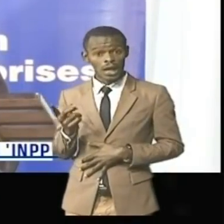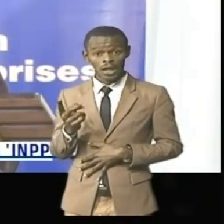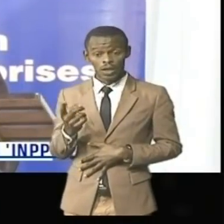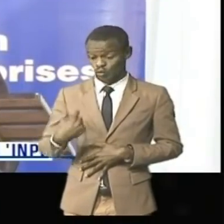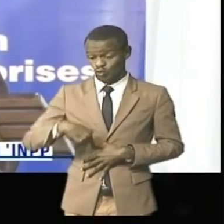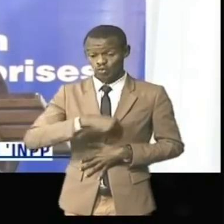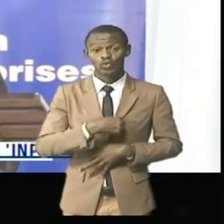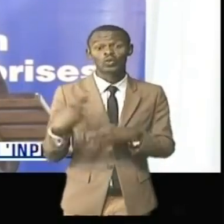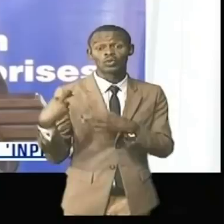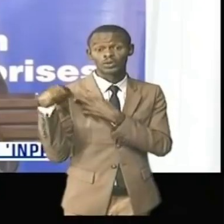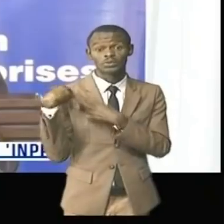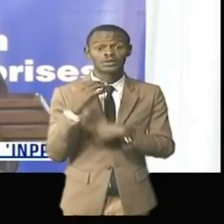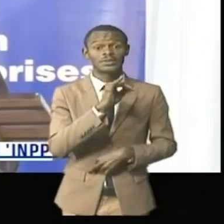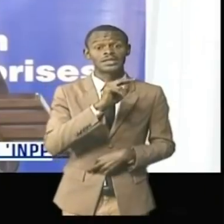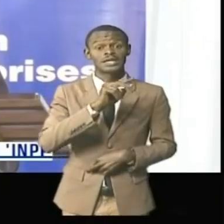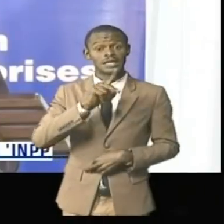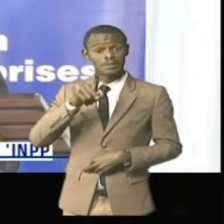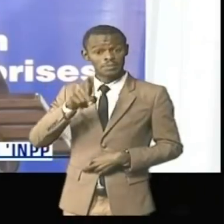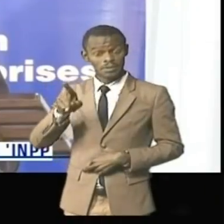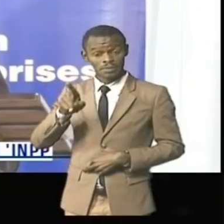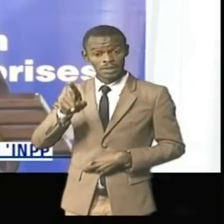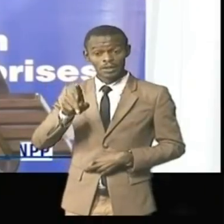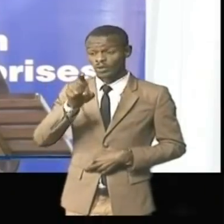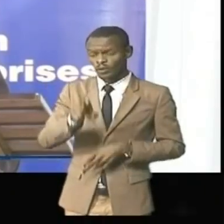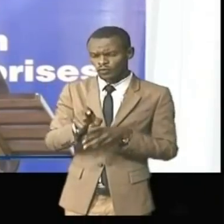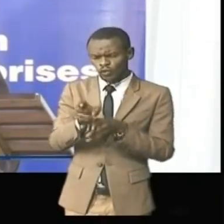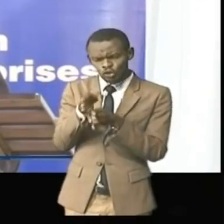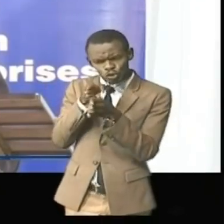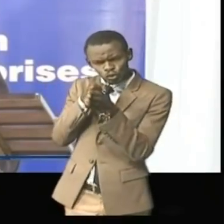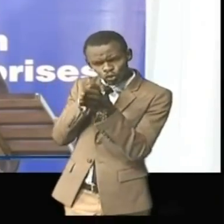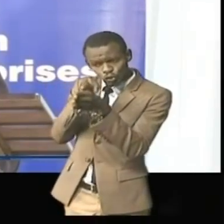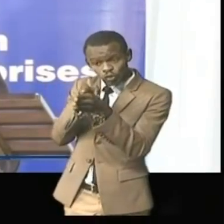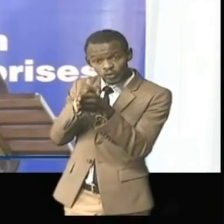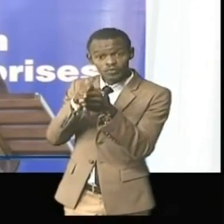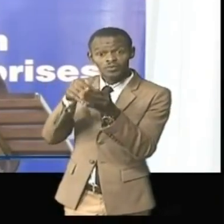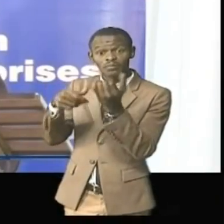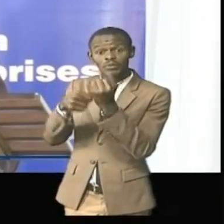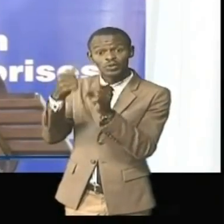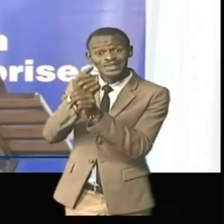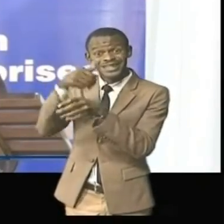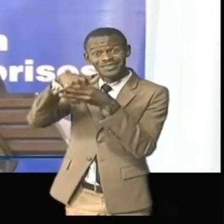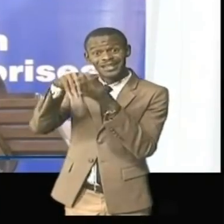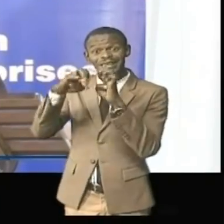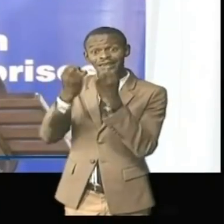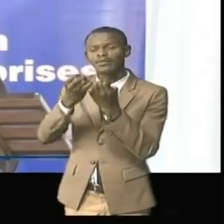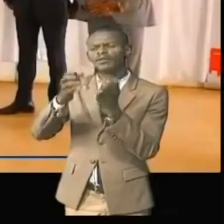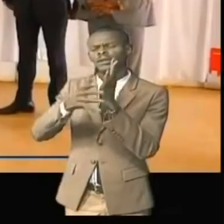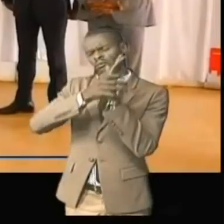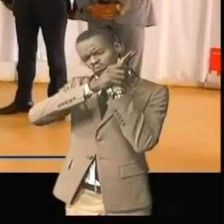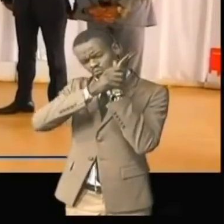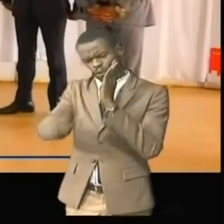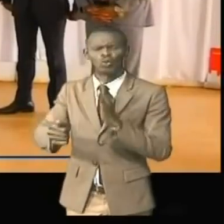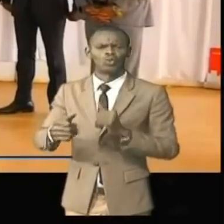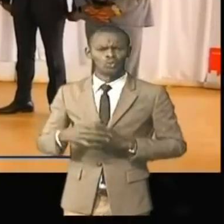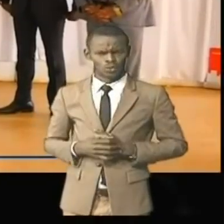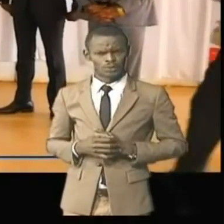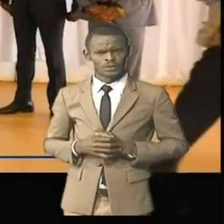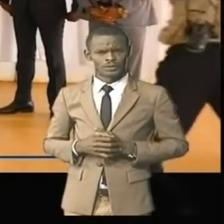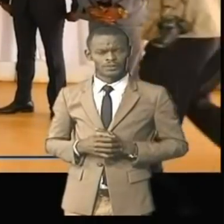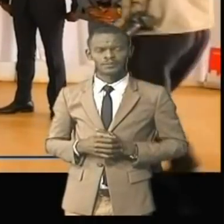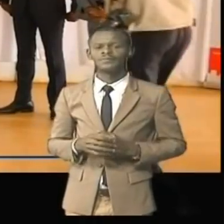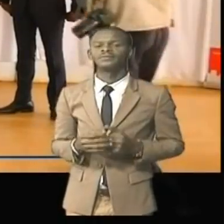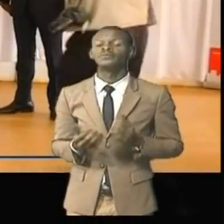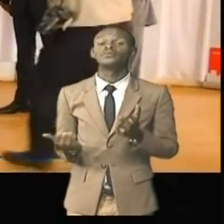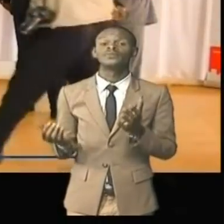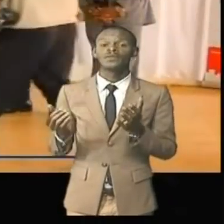dirais, sont devenues grandes demanderesses et exigeantes pour des formations pointues. Un autre temps fort était